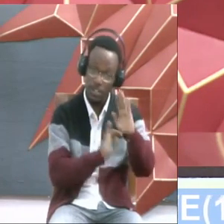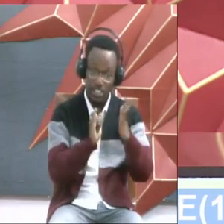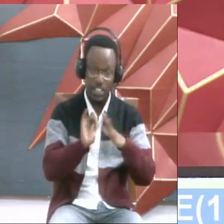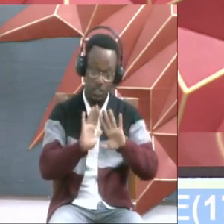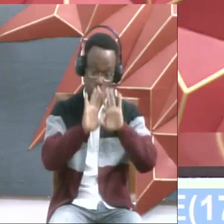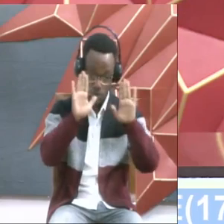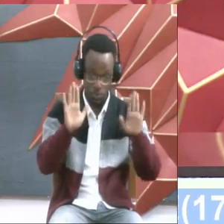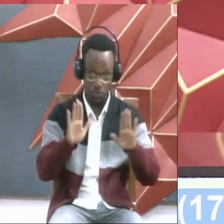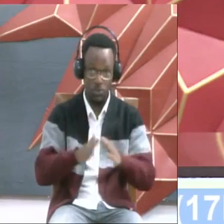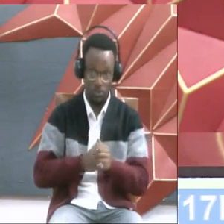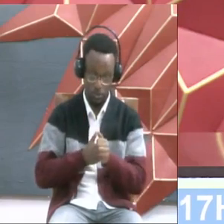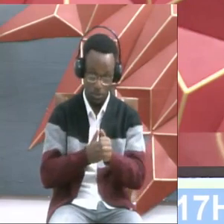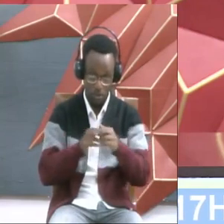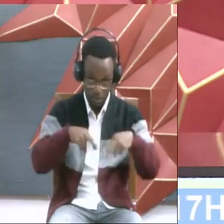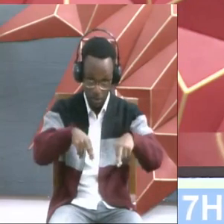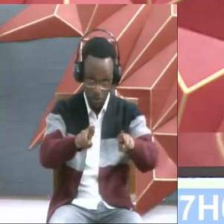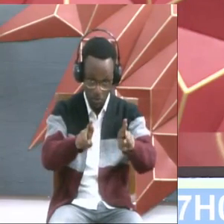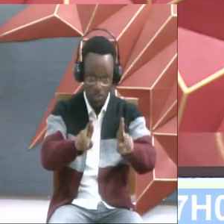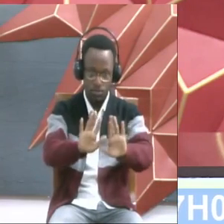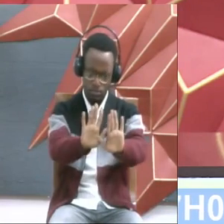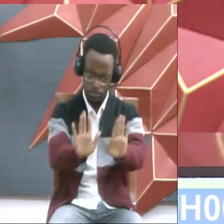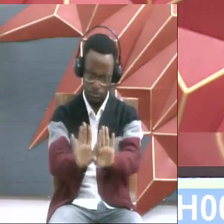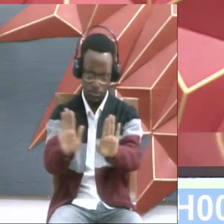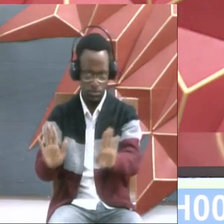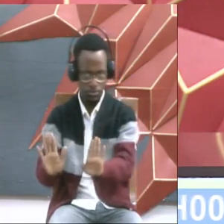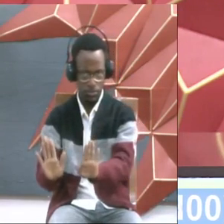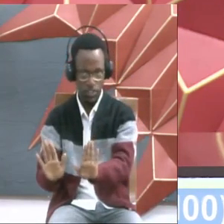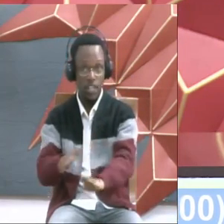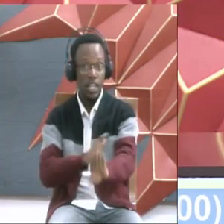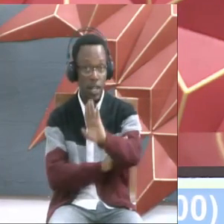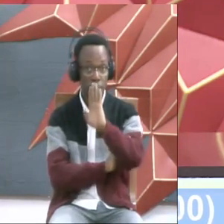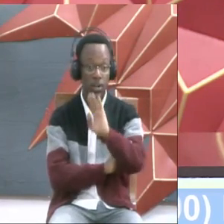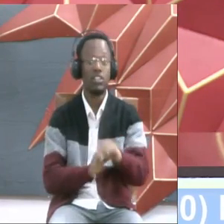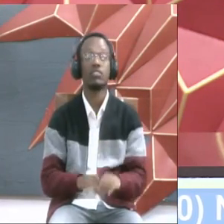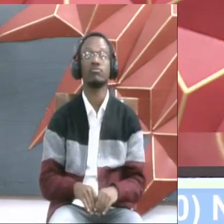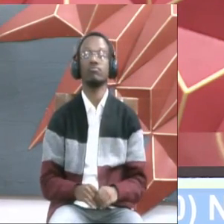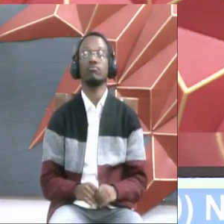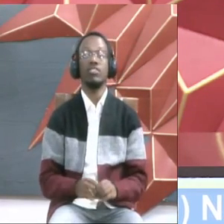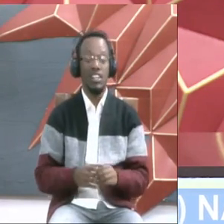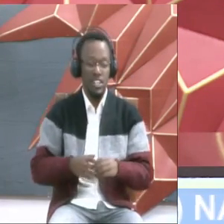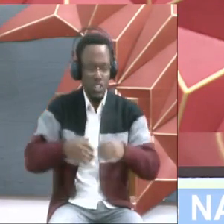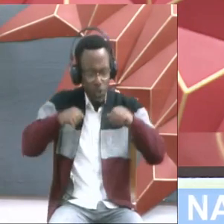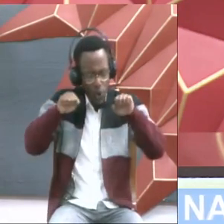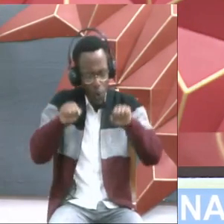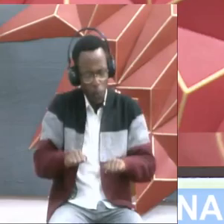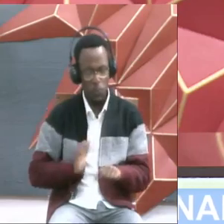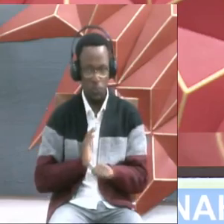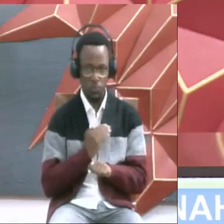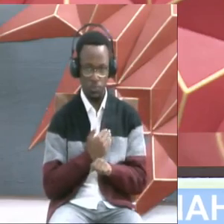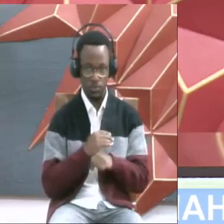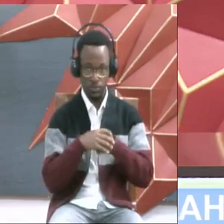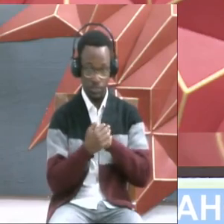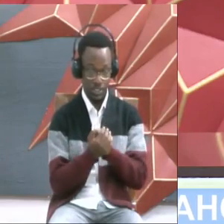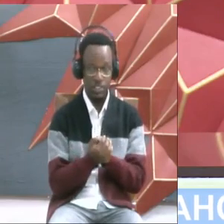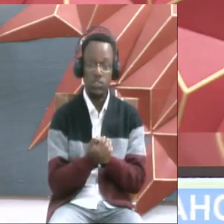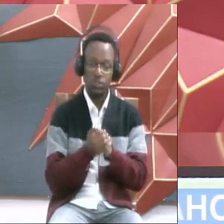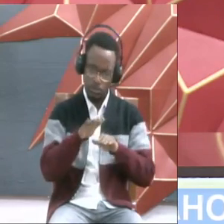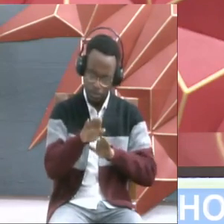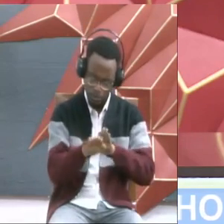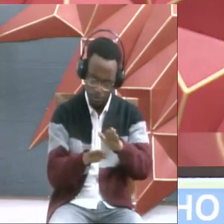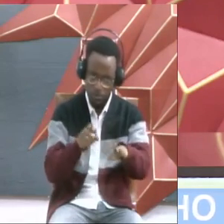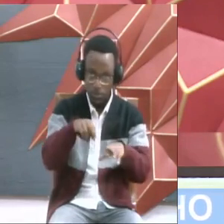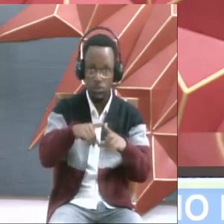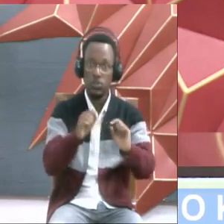nzira kandi Imana ubwayo niyo idushoboza kurigenderamo kugira ngo nitwamara